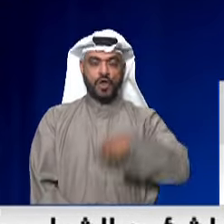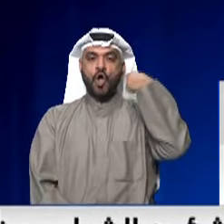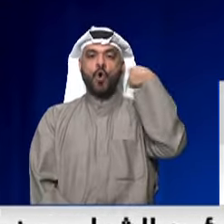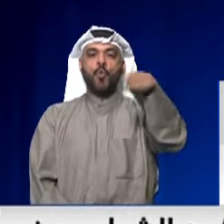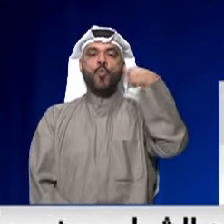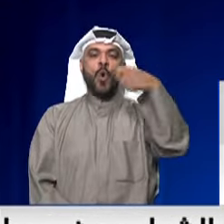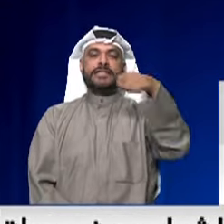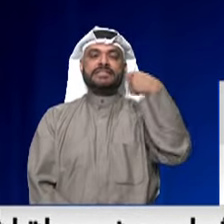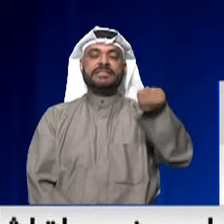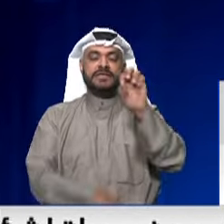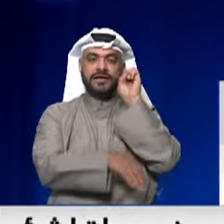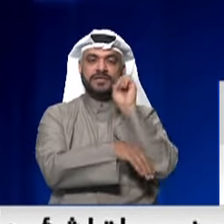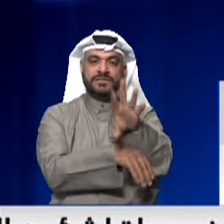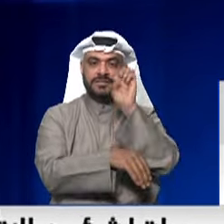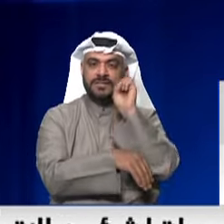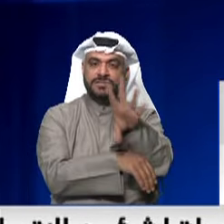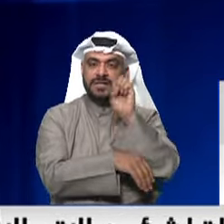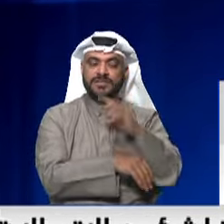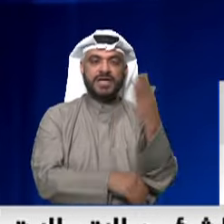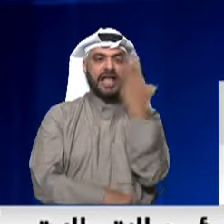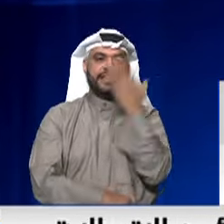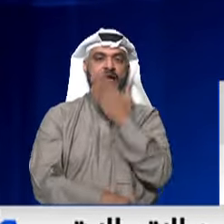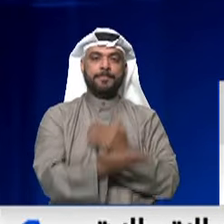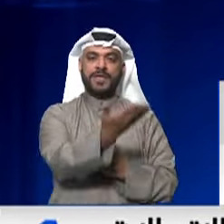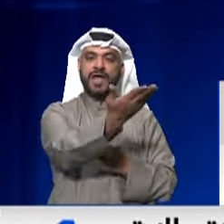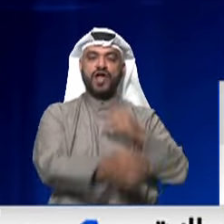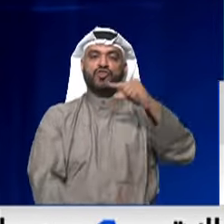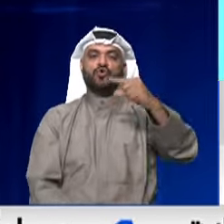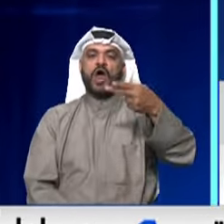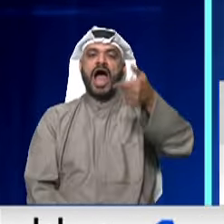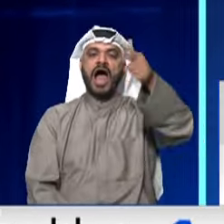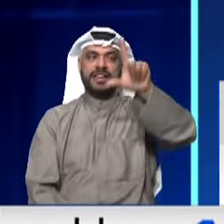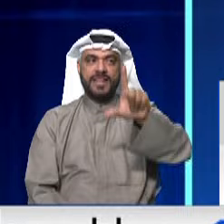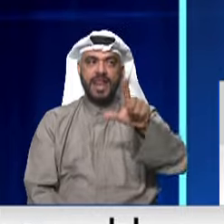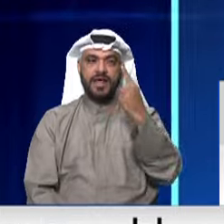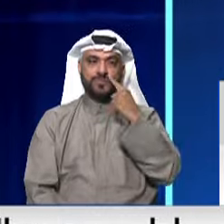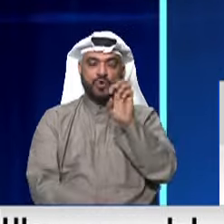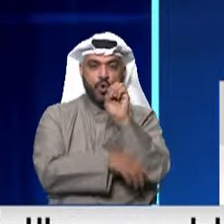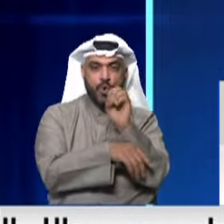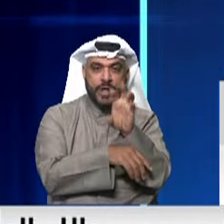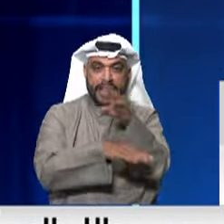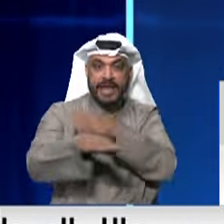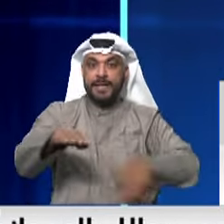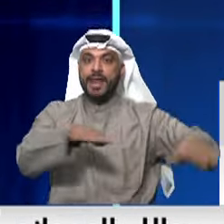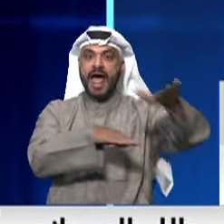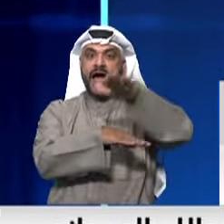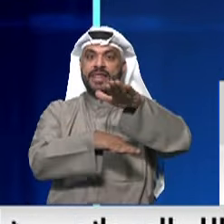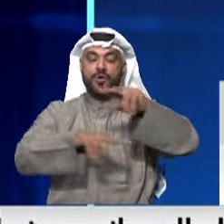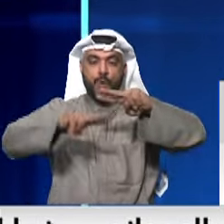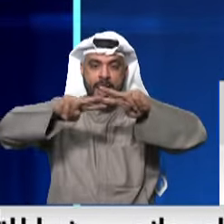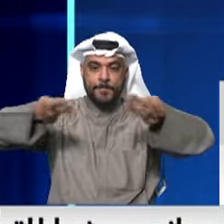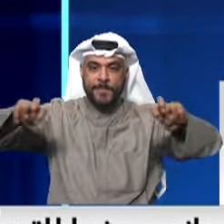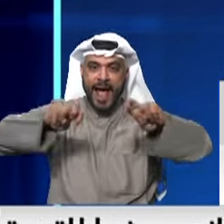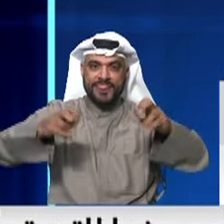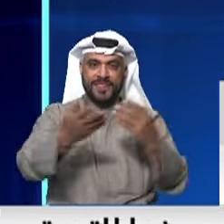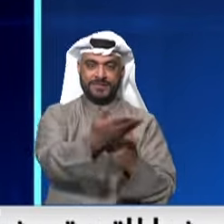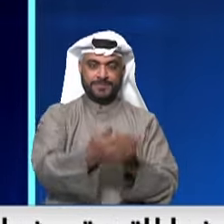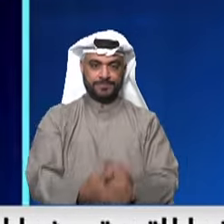الدكتور عادل محمد عبد الله العدواني وزيرا للتربية ووزيرا للتعليم العالي والبحث العلمي.